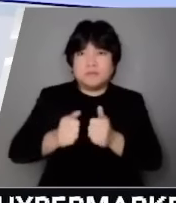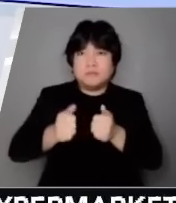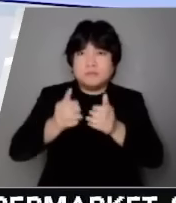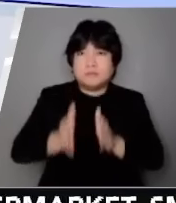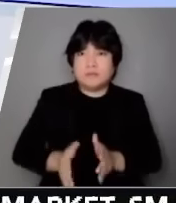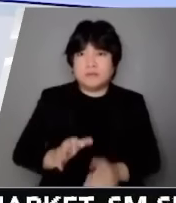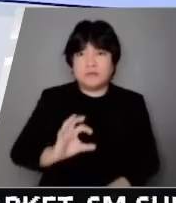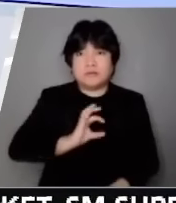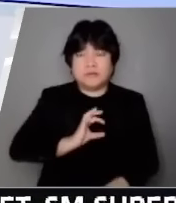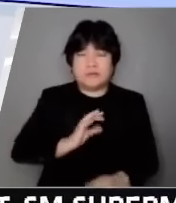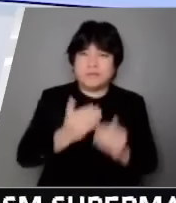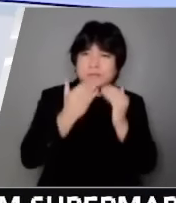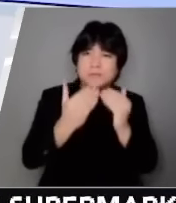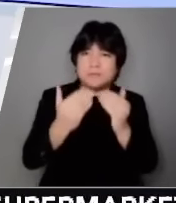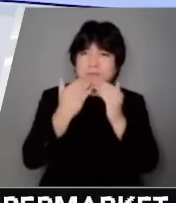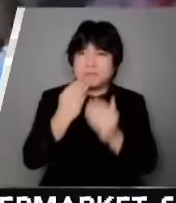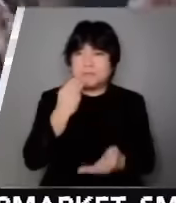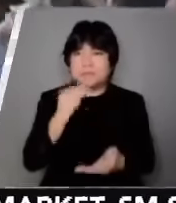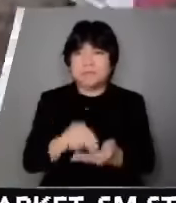hatid ni Joseph Moro.